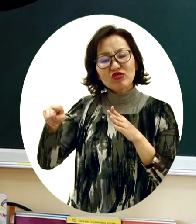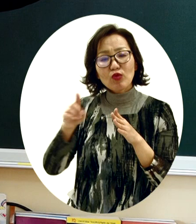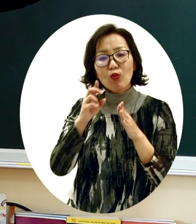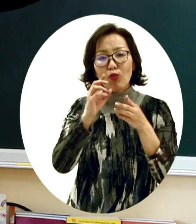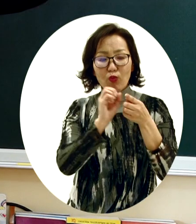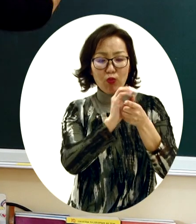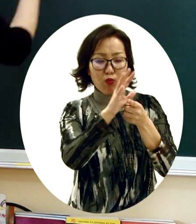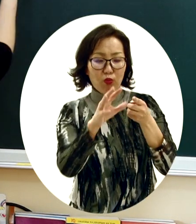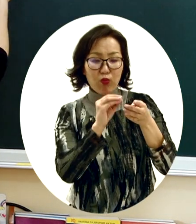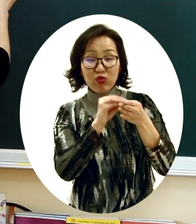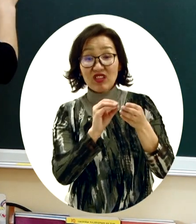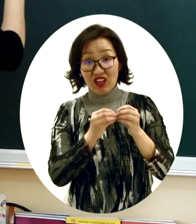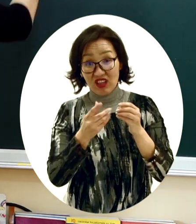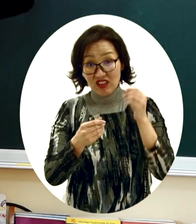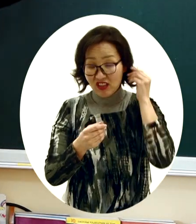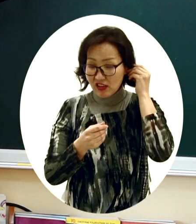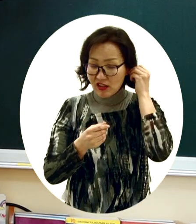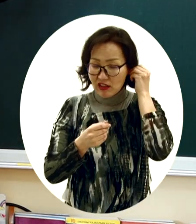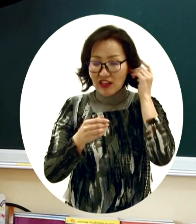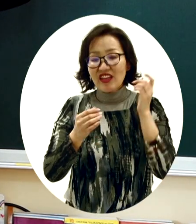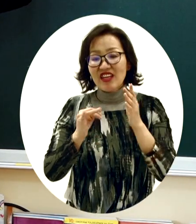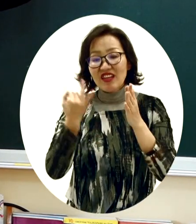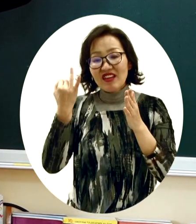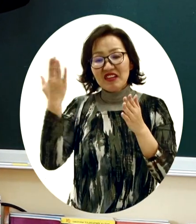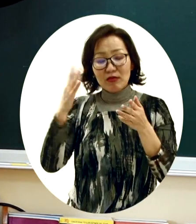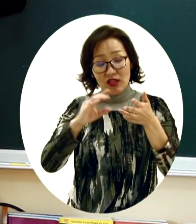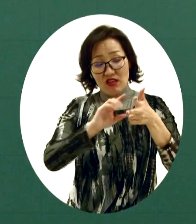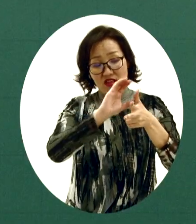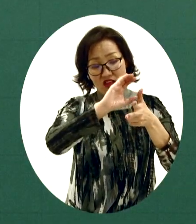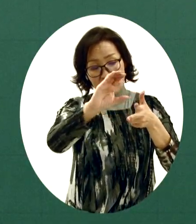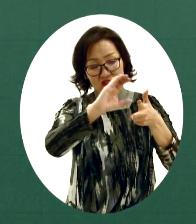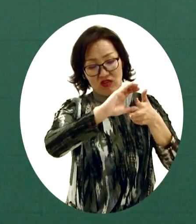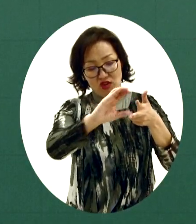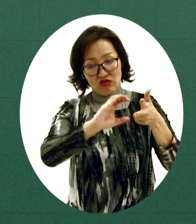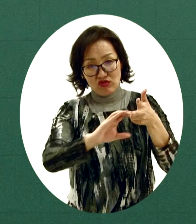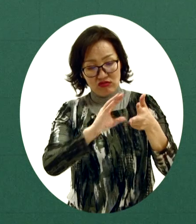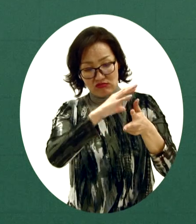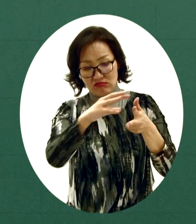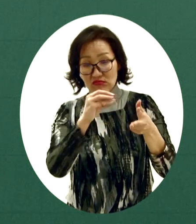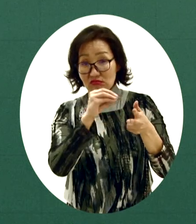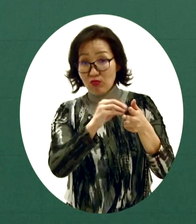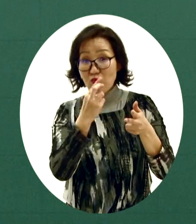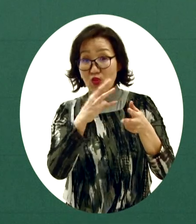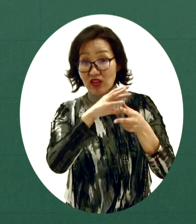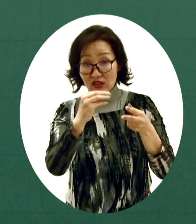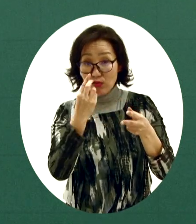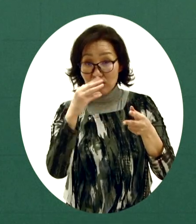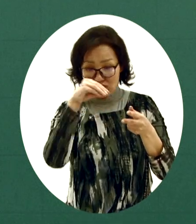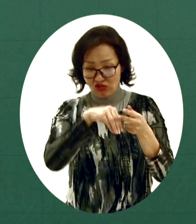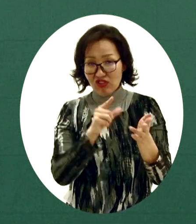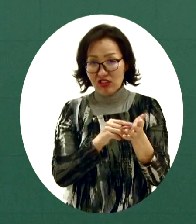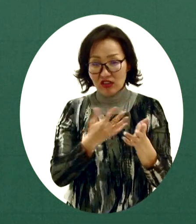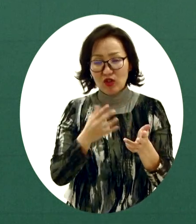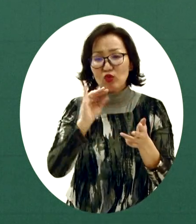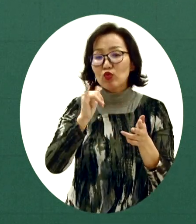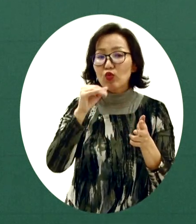хэлбэл бүтц гэдэгт маань илтгэл маань эхлэл, гол, төгсгөл гэсэн бүтцтэй байгаа. Энэ бүтцэд